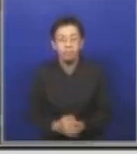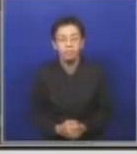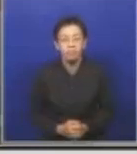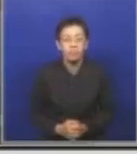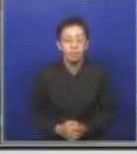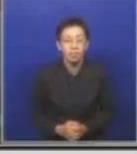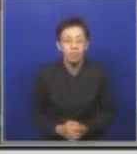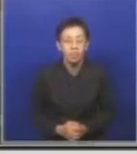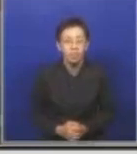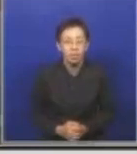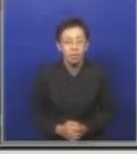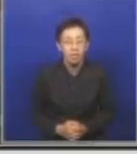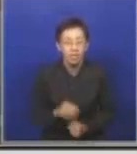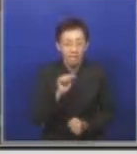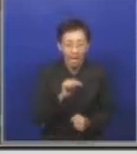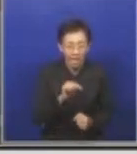แต่ถ้าได้สารหนี้ลดลงดอกเบี้ยจะสูงขึ้น